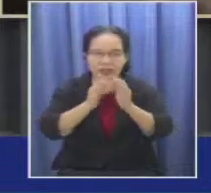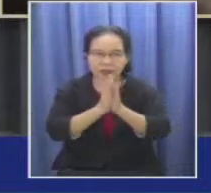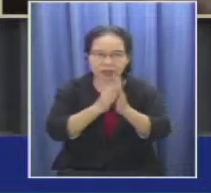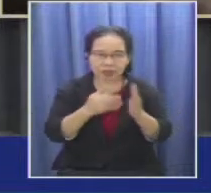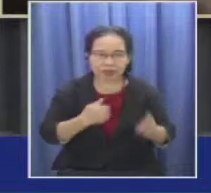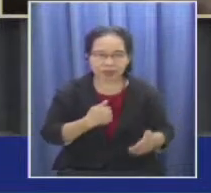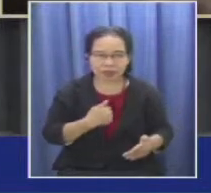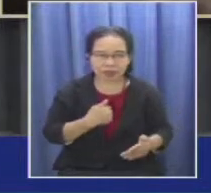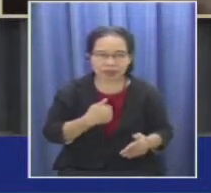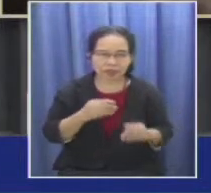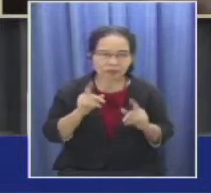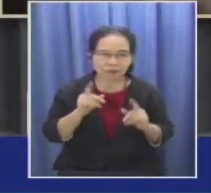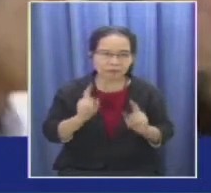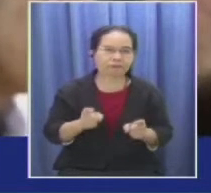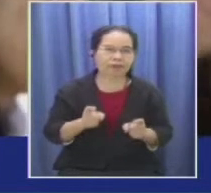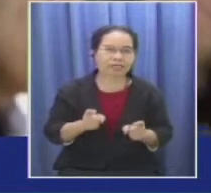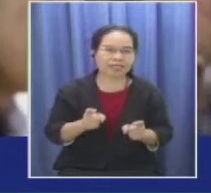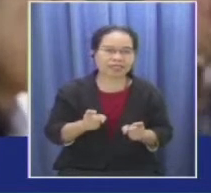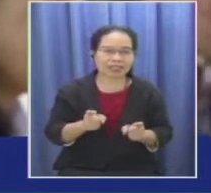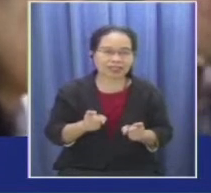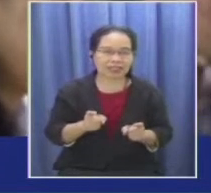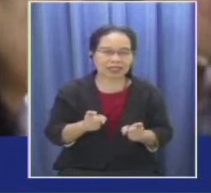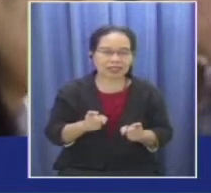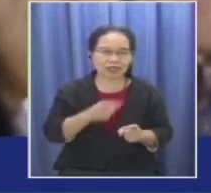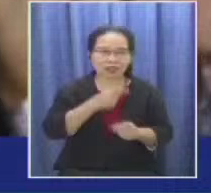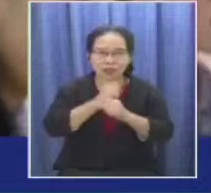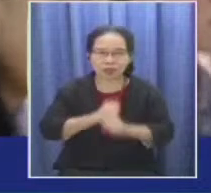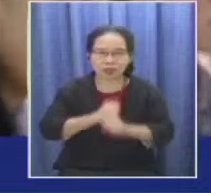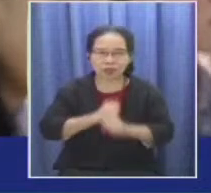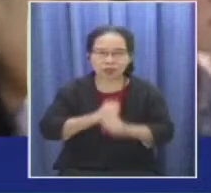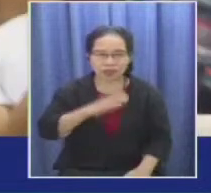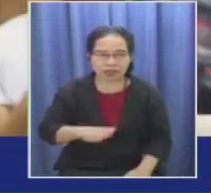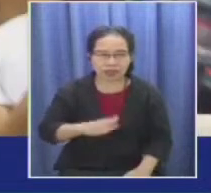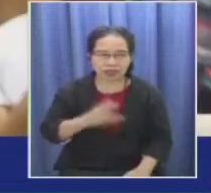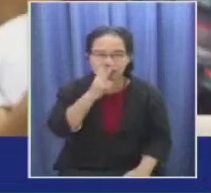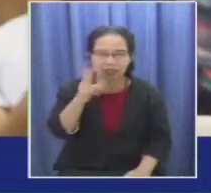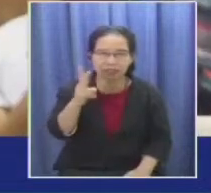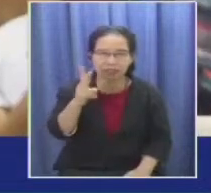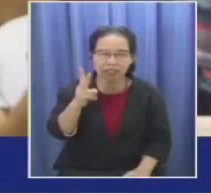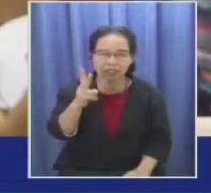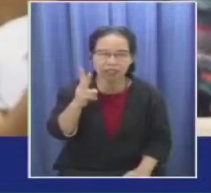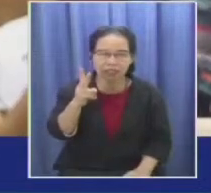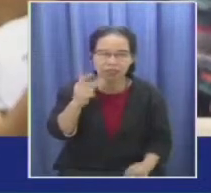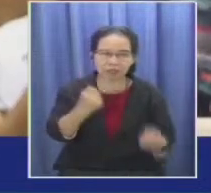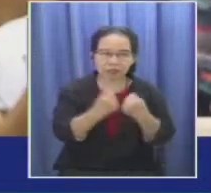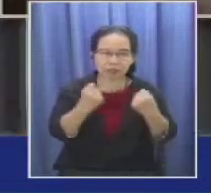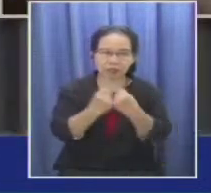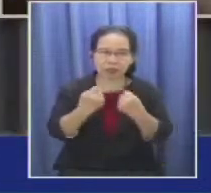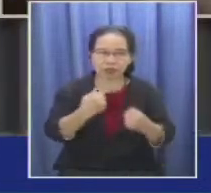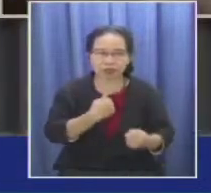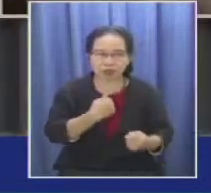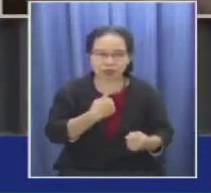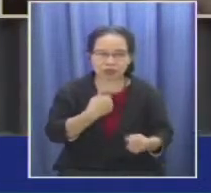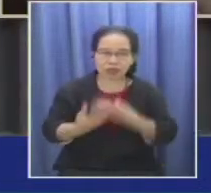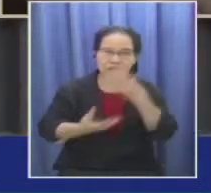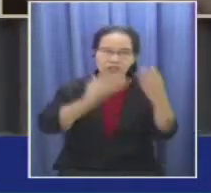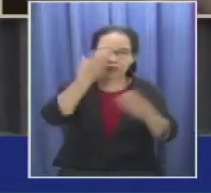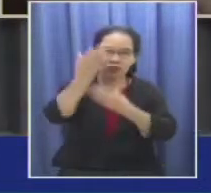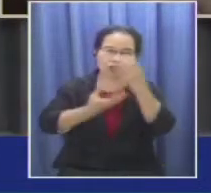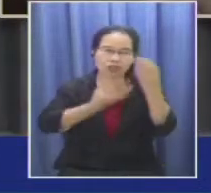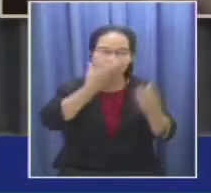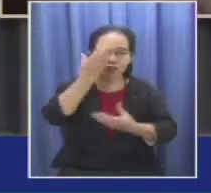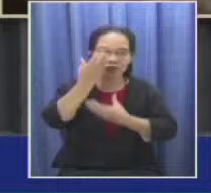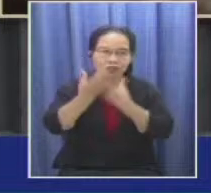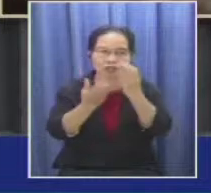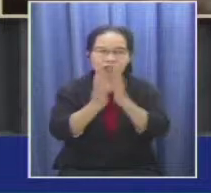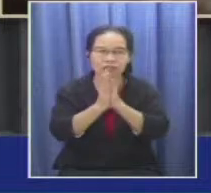boro me wo gwagwa no me bo mpa ye me kan se Awurade mesra wo nya me ho every se me nko ana na maka ya chebe kwahye dan